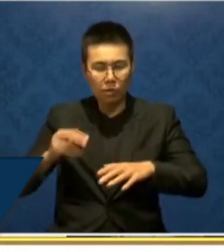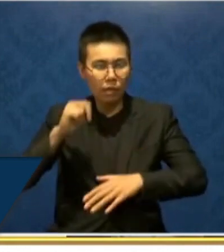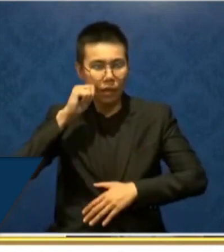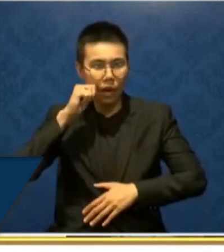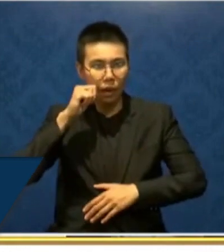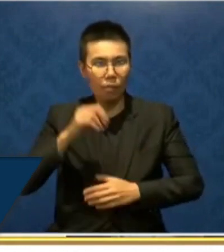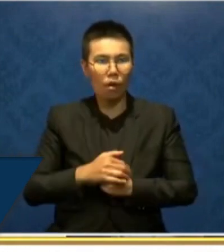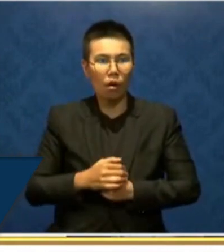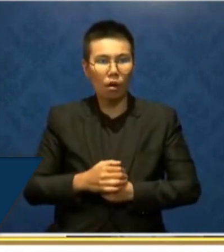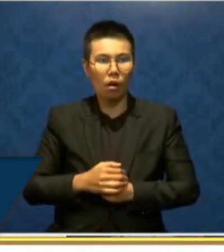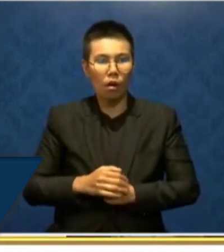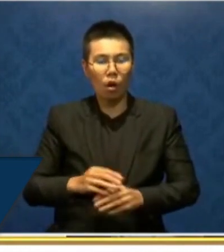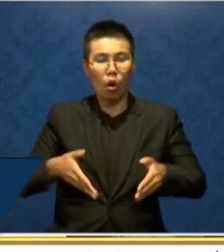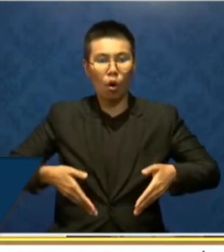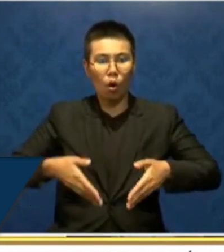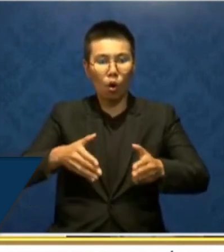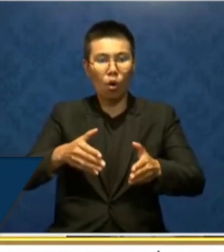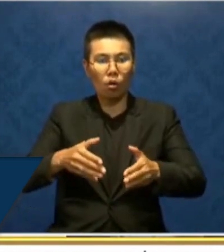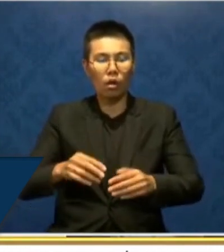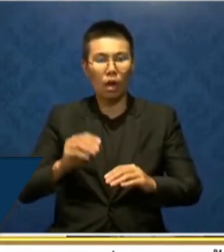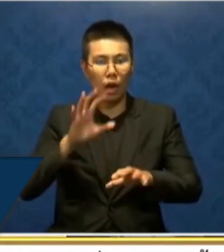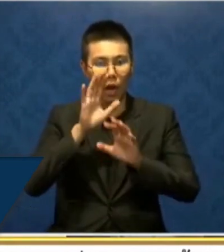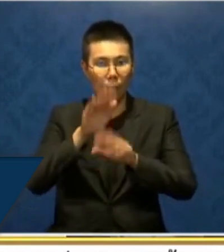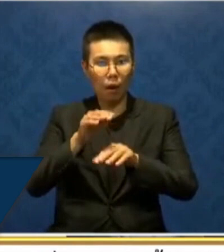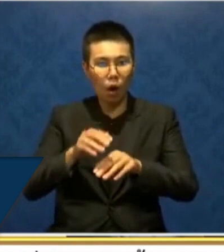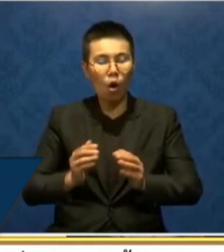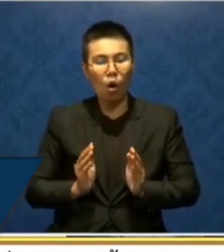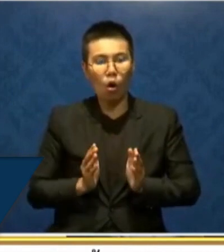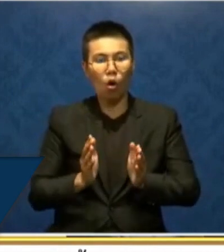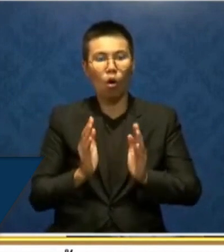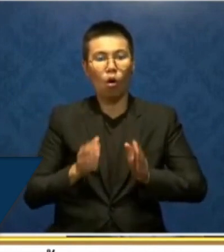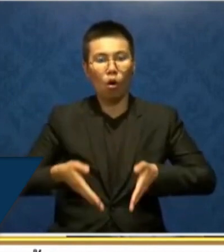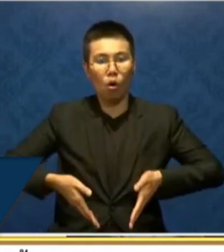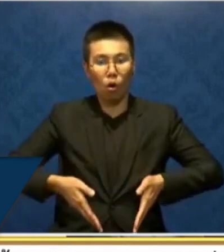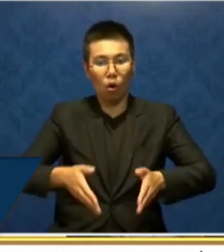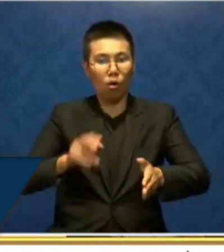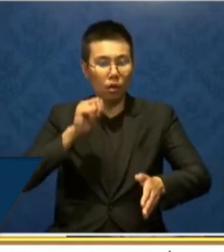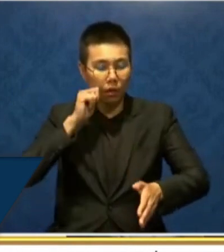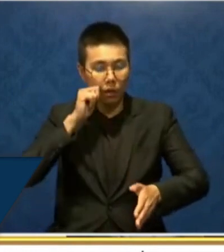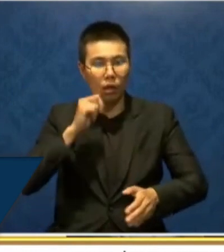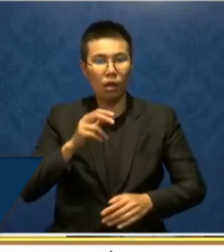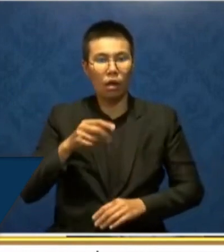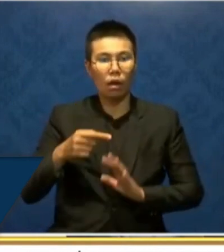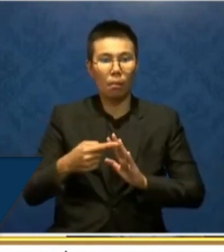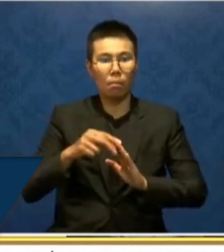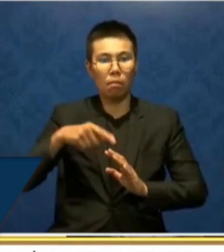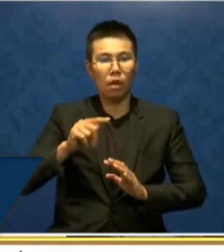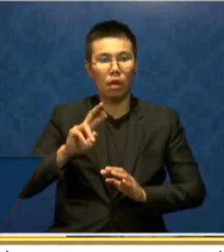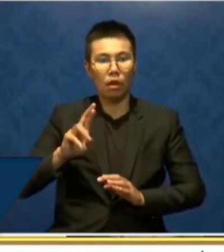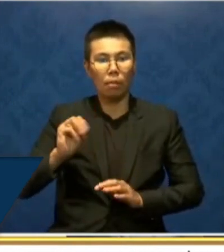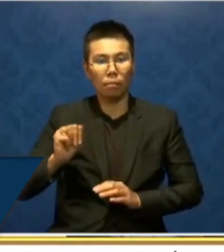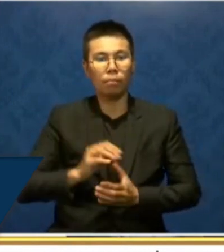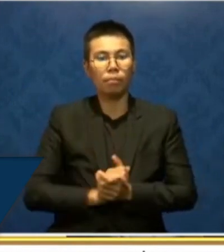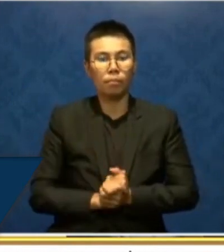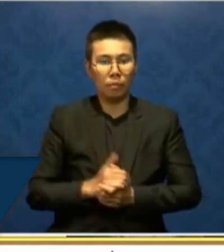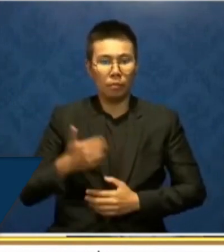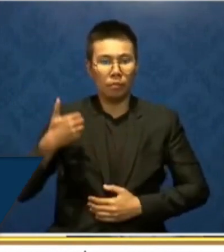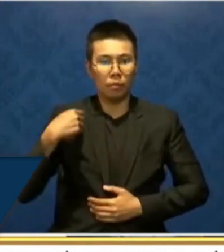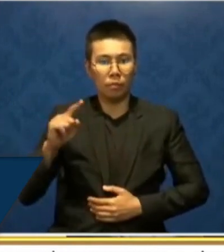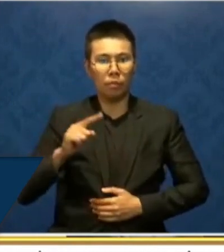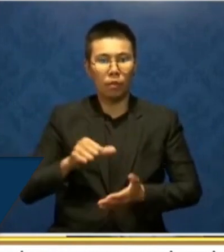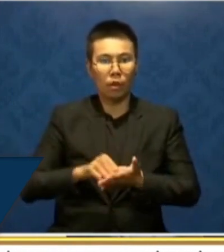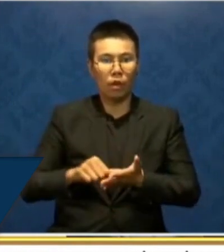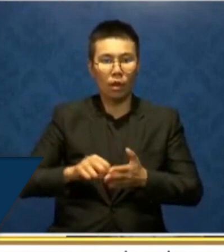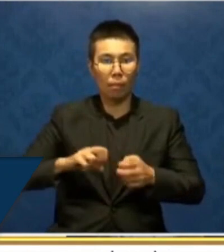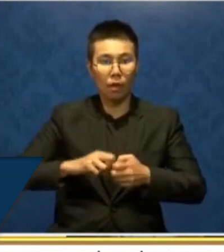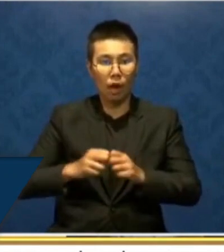ในคลองลาดพร้าวคลองเปรมประชากรนะครับเป็นโครงการที่รัฐบาลเนี่ยมีนโยบายนะครับเพื่อป้องกันการแก้ไขปั